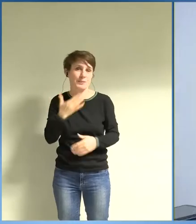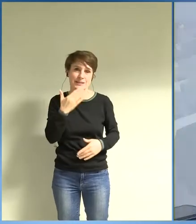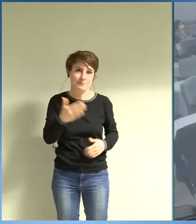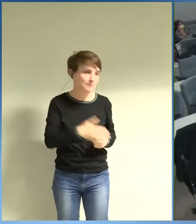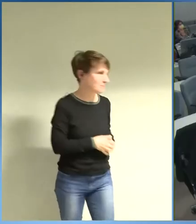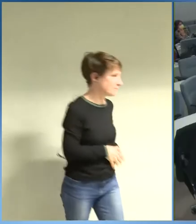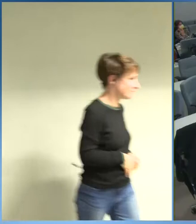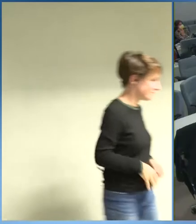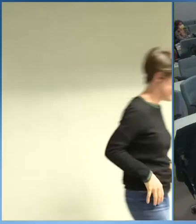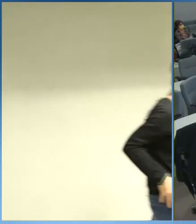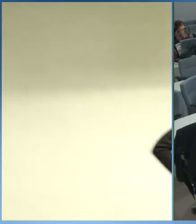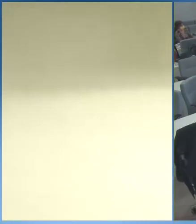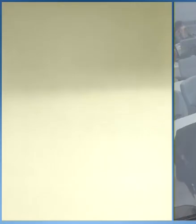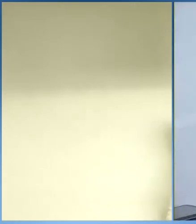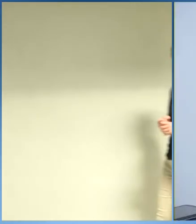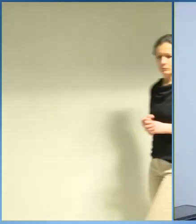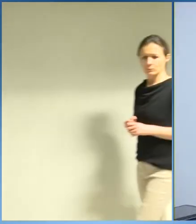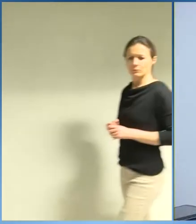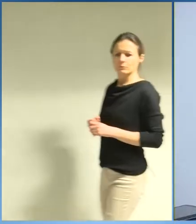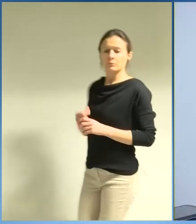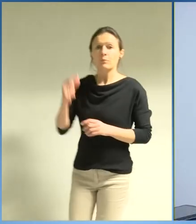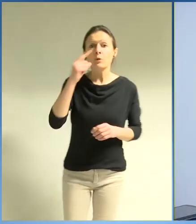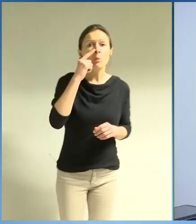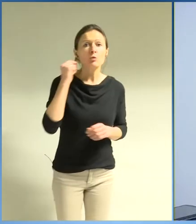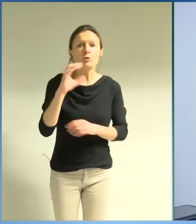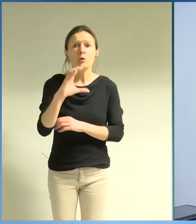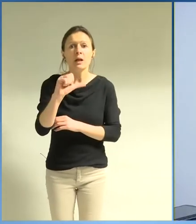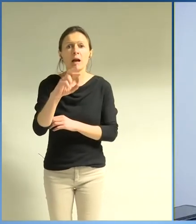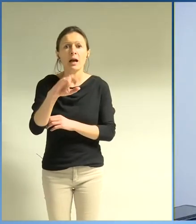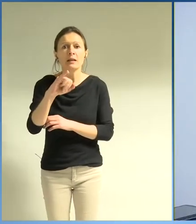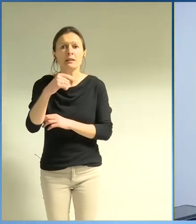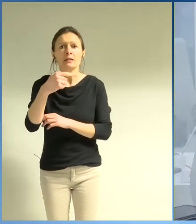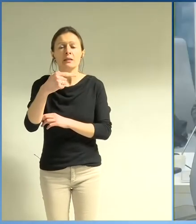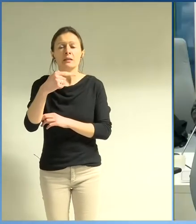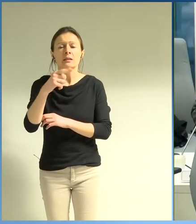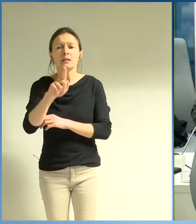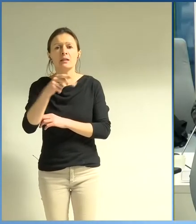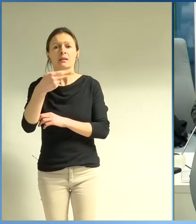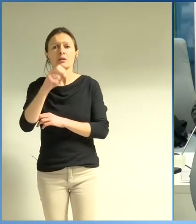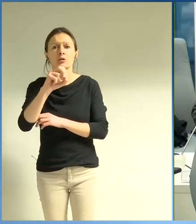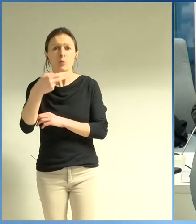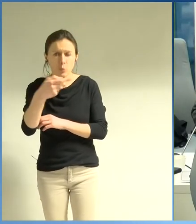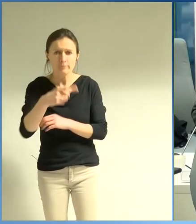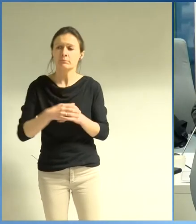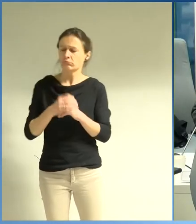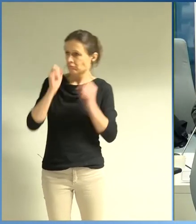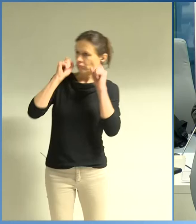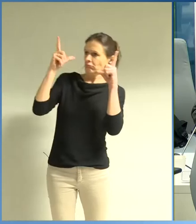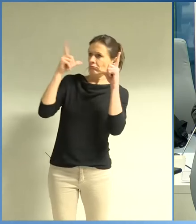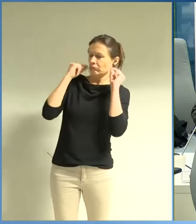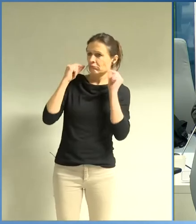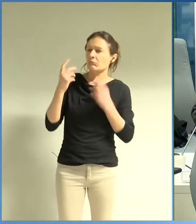si monsieur carignan oui nous sommes surpris que dans ce voeu qui vise à limiter le réchauffement